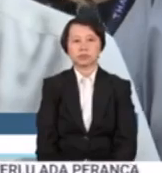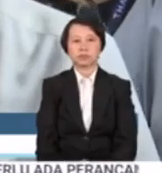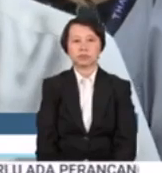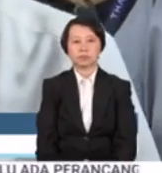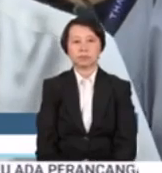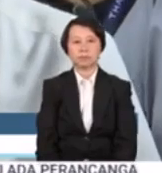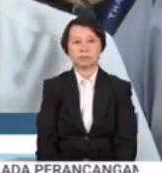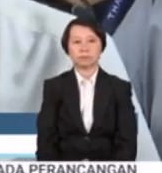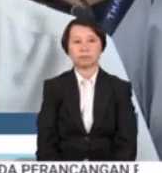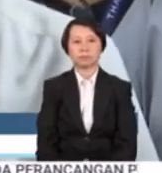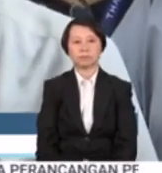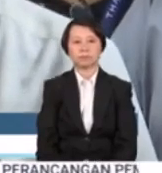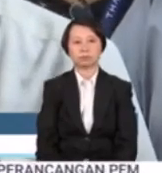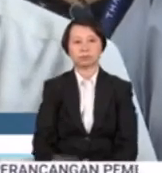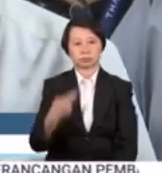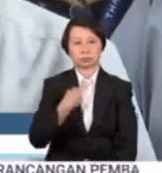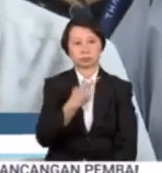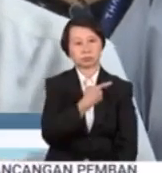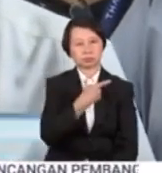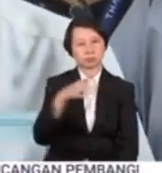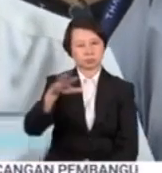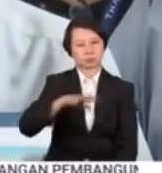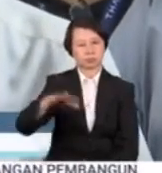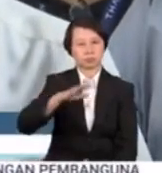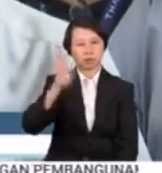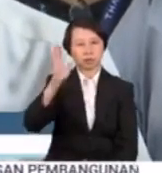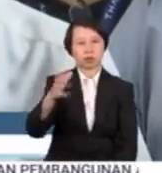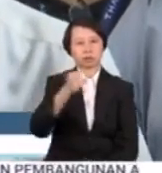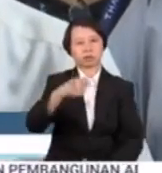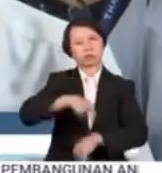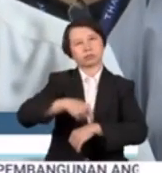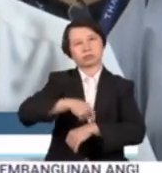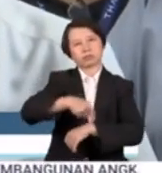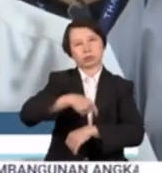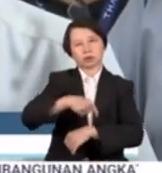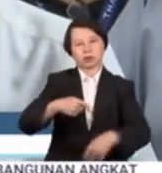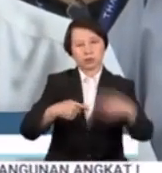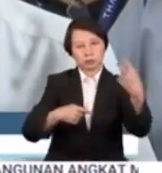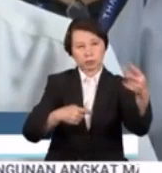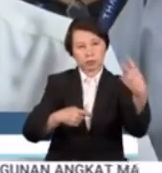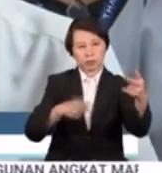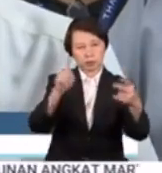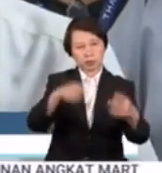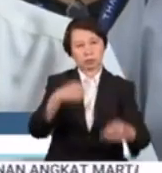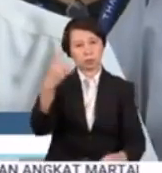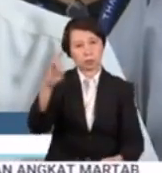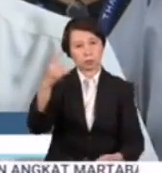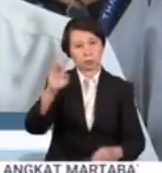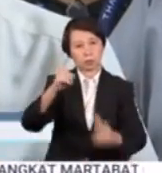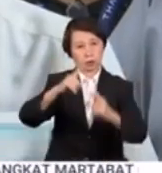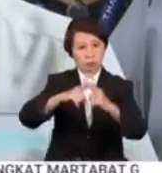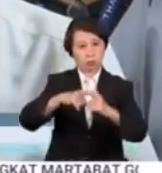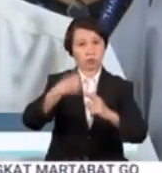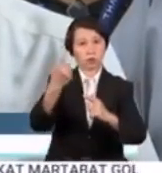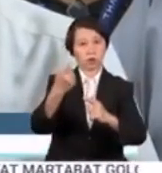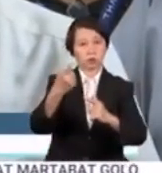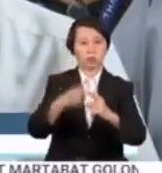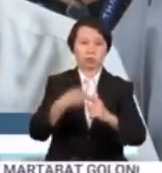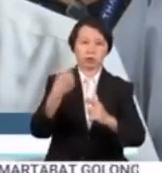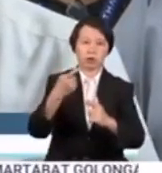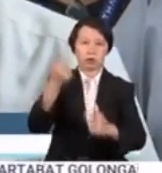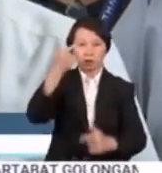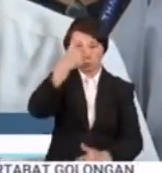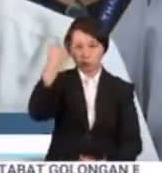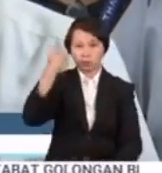Jadi kita jangkakan akan makan masa lebih kurang 12 ke 18 bulan kerana